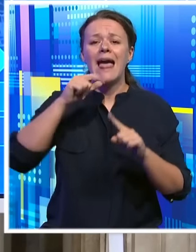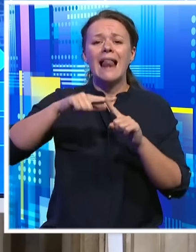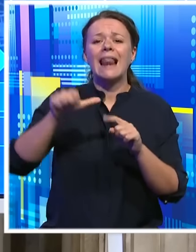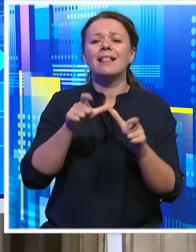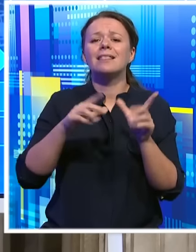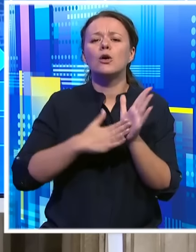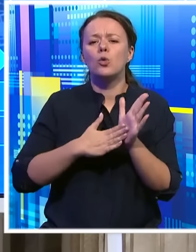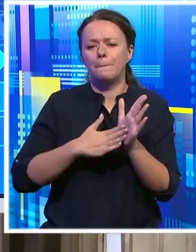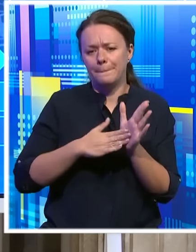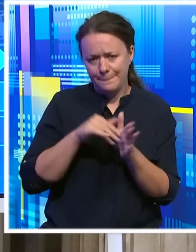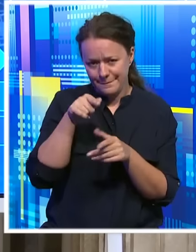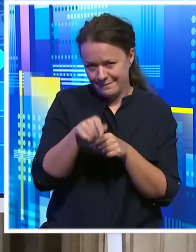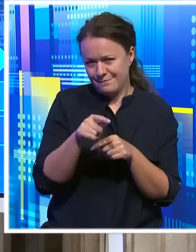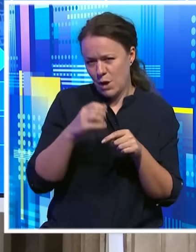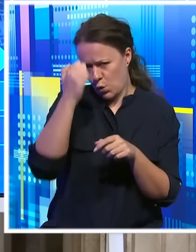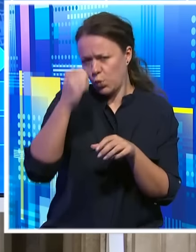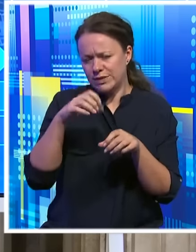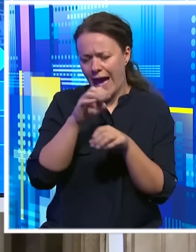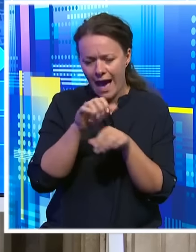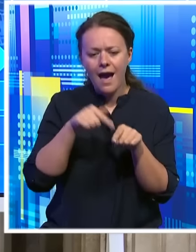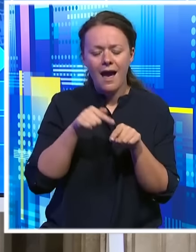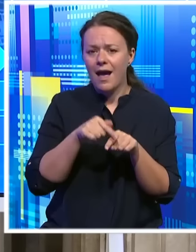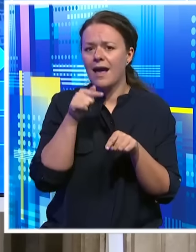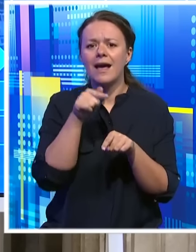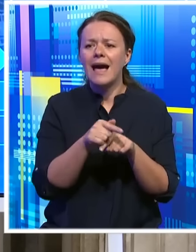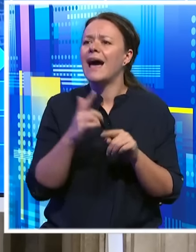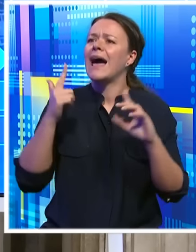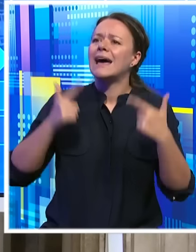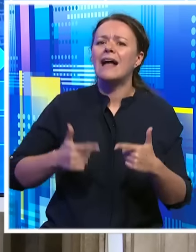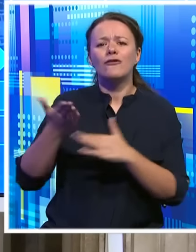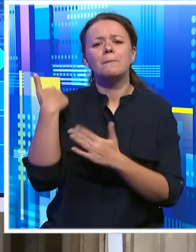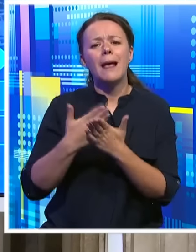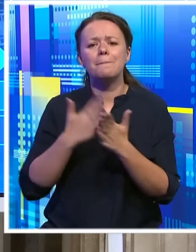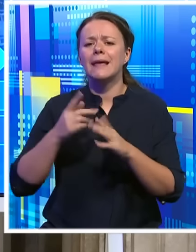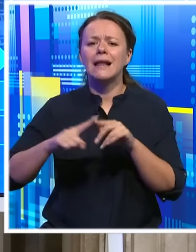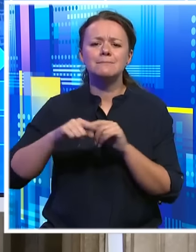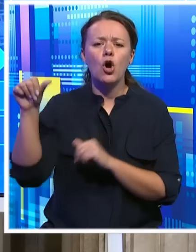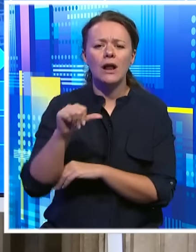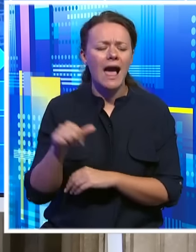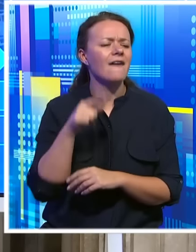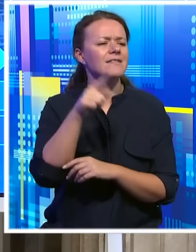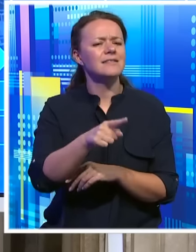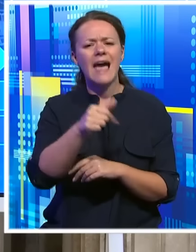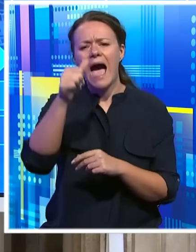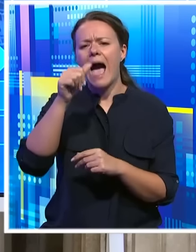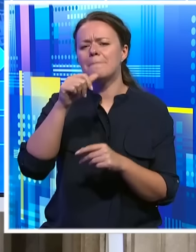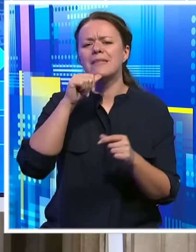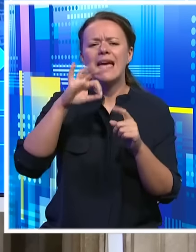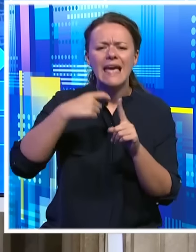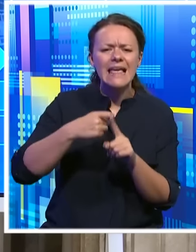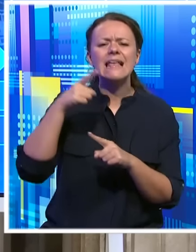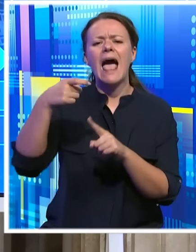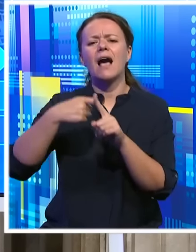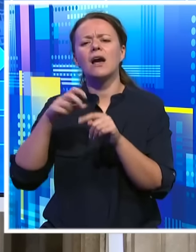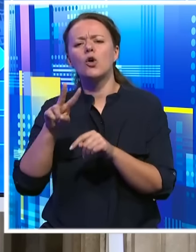mineralne sirovine. Ratovi su se vodili zbog nafte. Šta god vam pričali, i oko Iraka, Kuvajta, mnogih zemalja, uvek je sve bilo